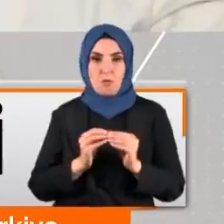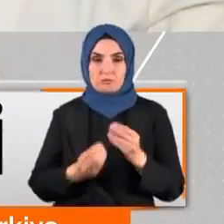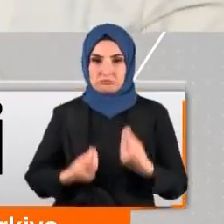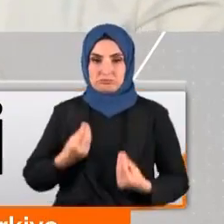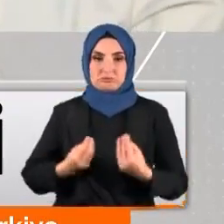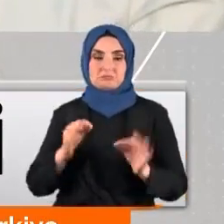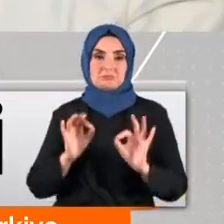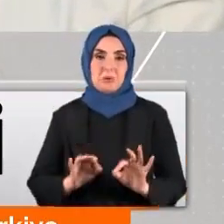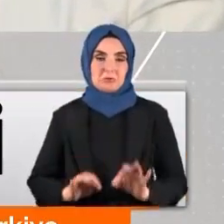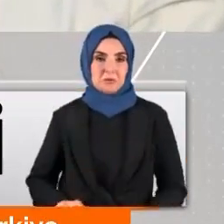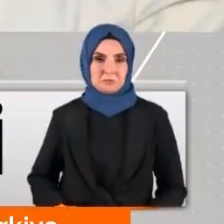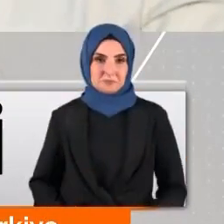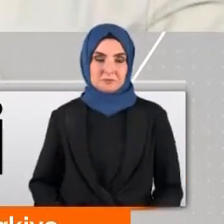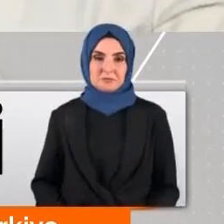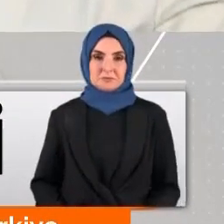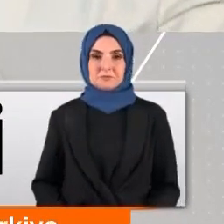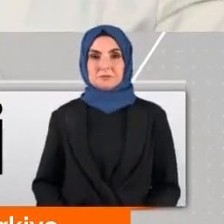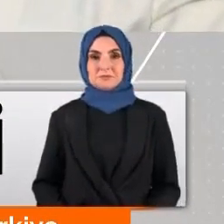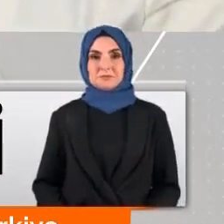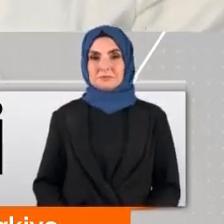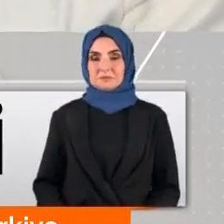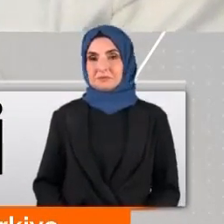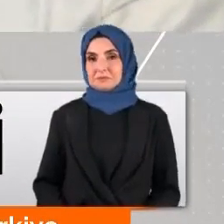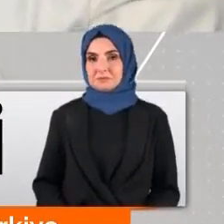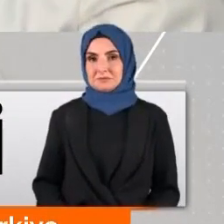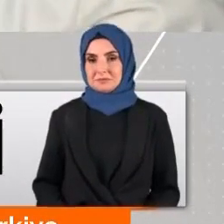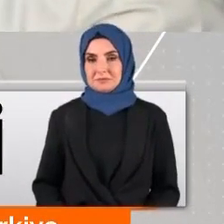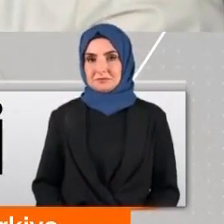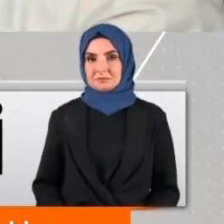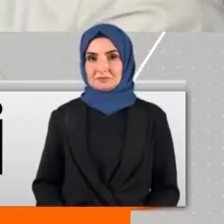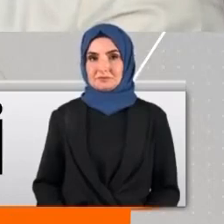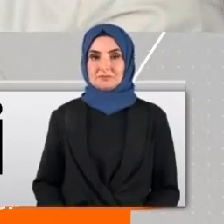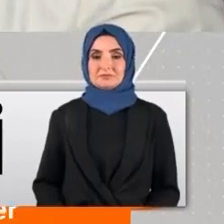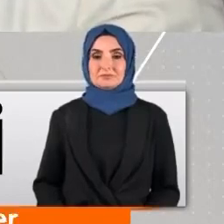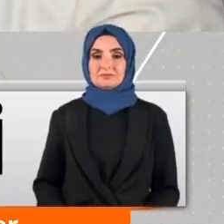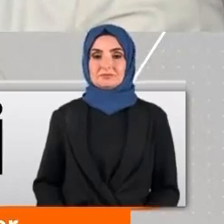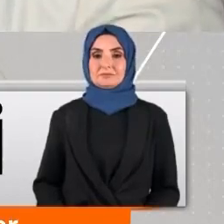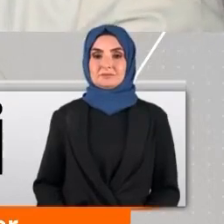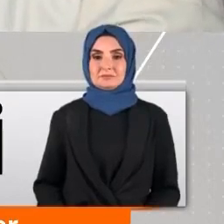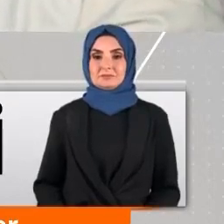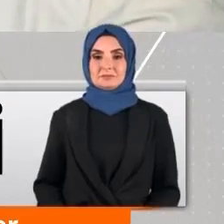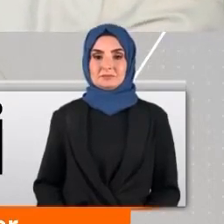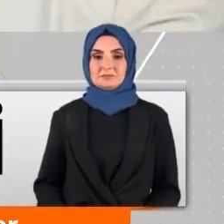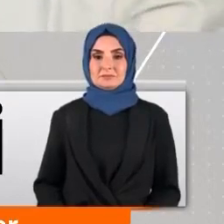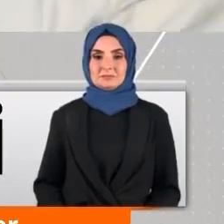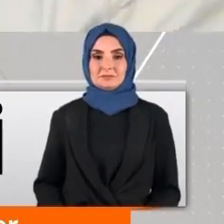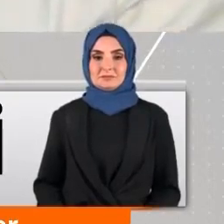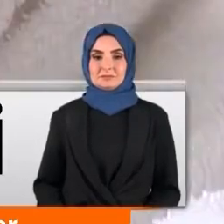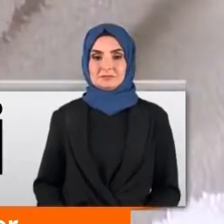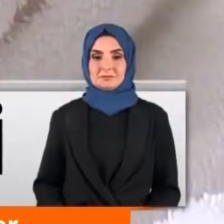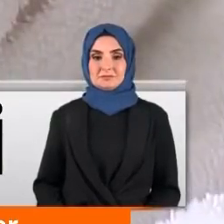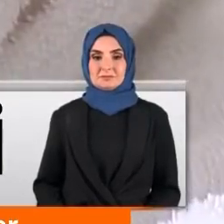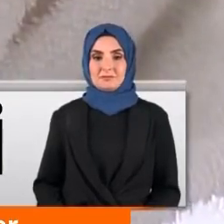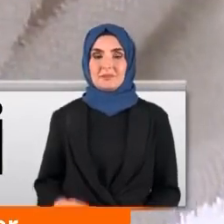haftada annede gelişen bazı komplikasyonlar sebebiyle acil sezeryen ile doğurtularak sonrasında yeniden yoğun bakım ünitemize